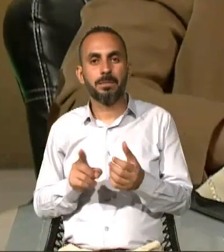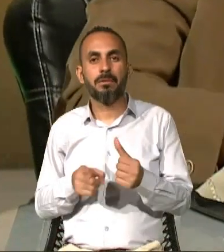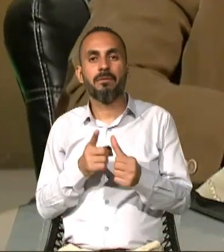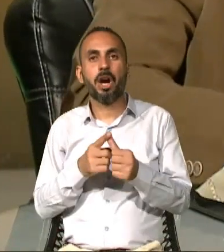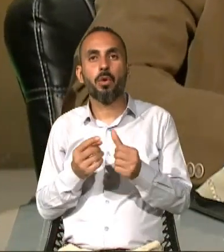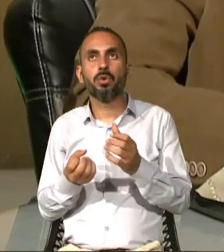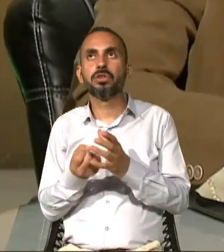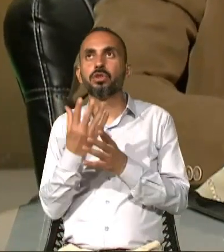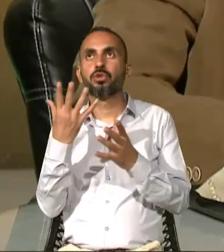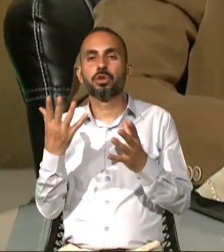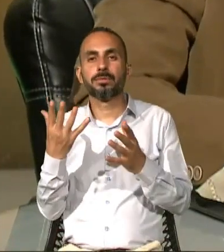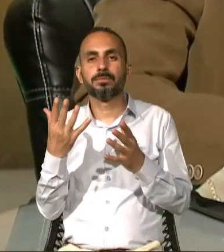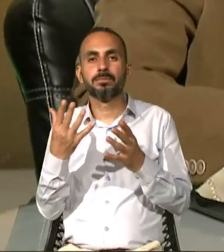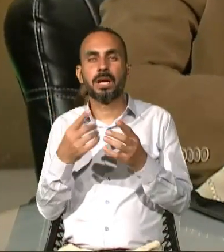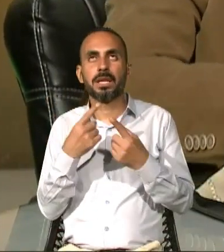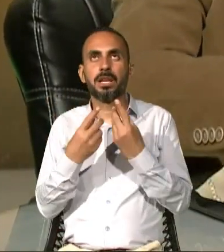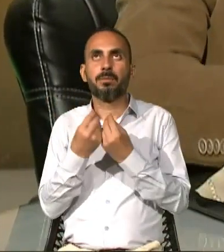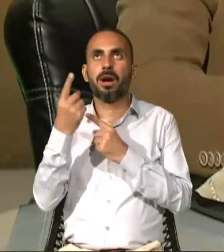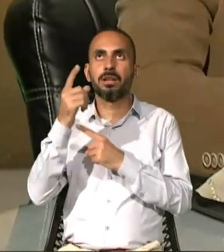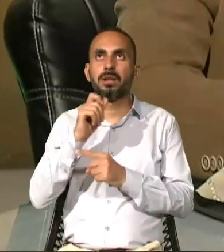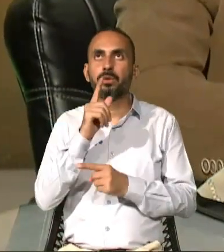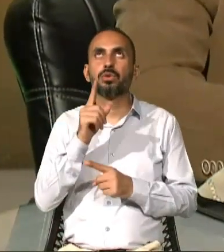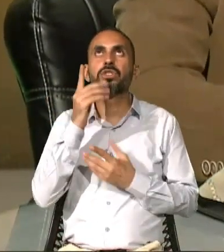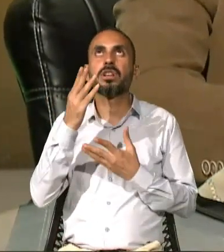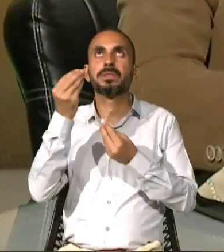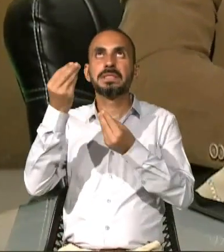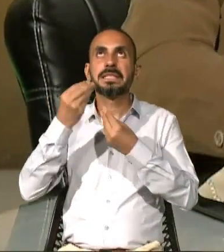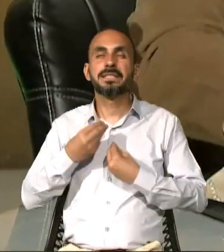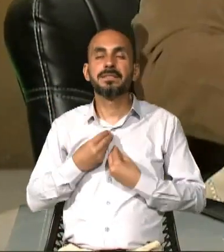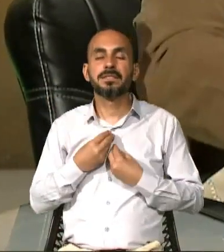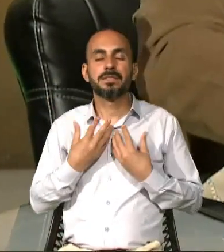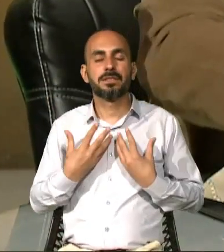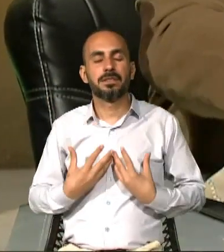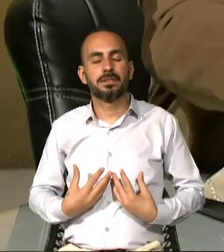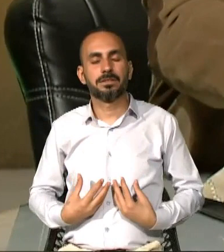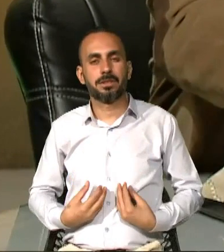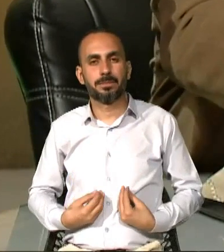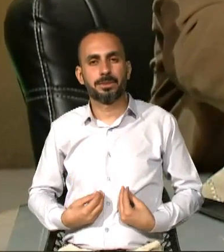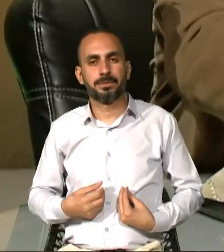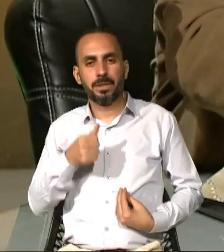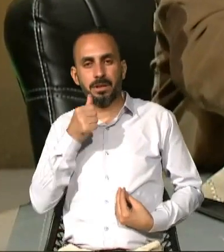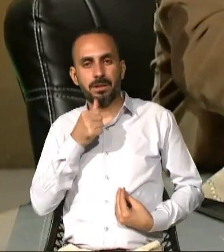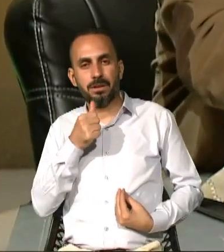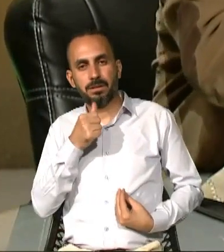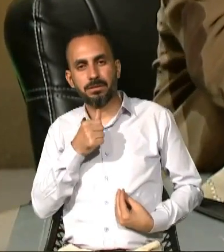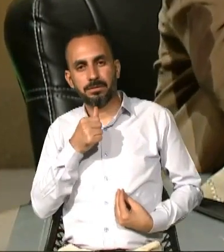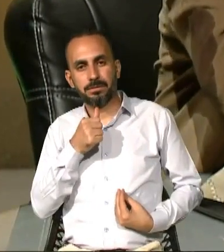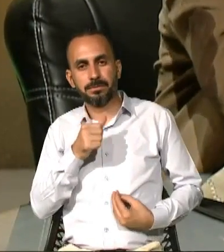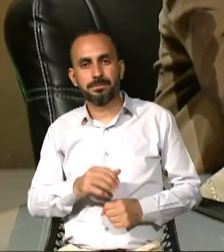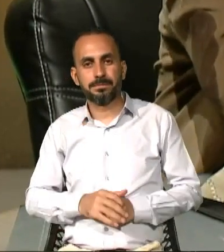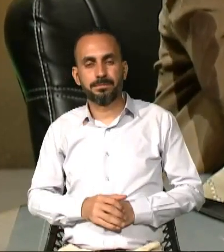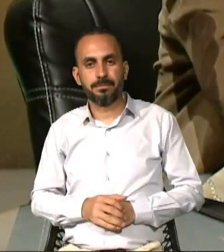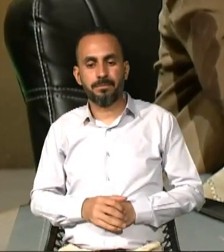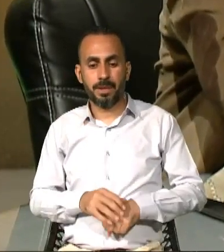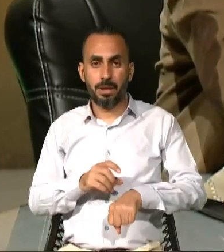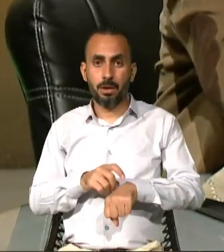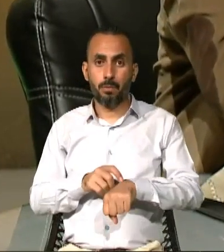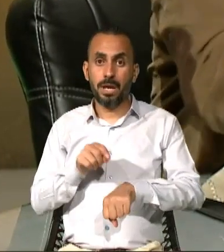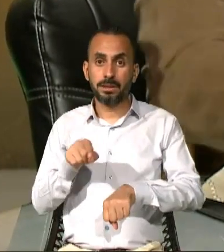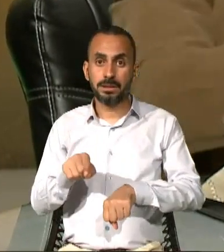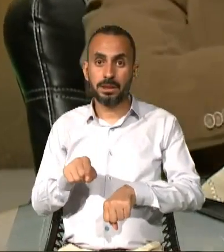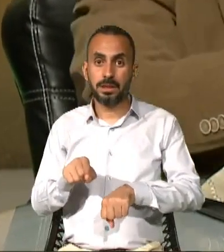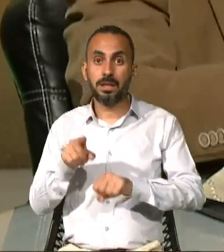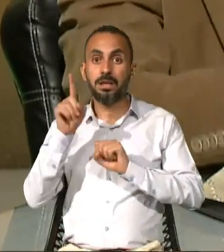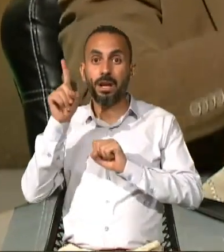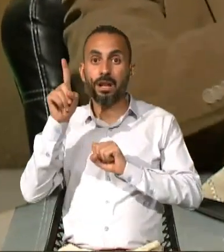اديني صبر، لان عندي توقع انه الوقت ده ده الوقت اللي فيه هيخرجني الى اعظم ما في قلب